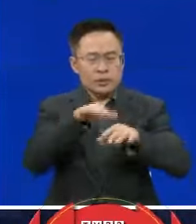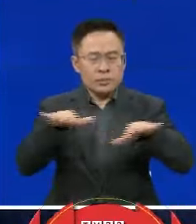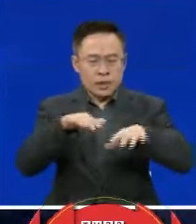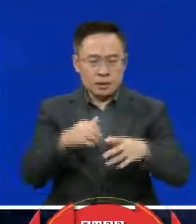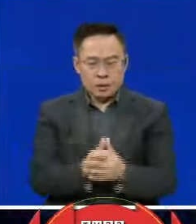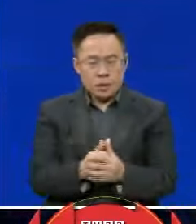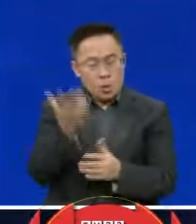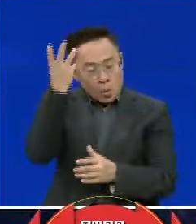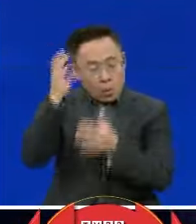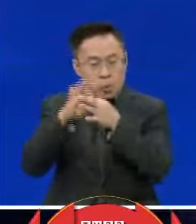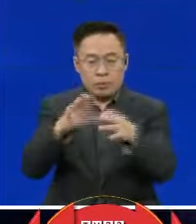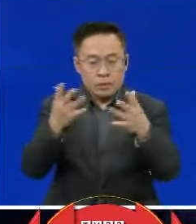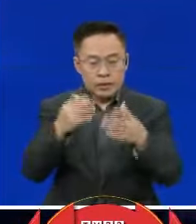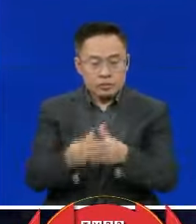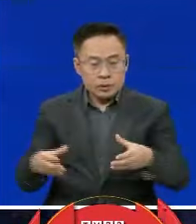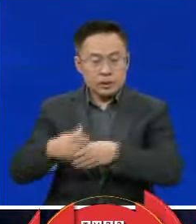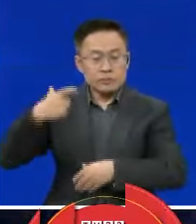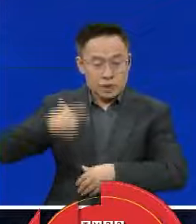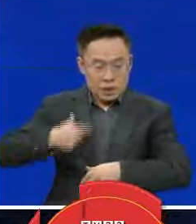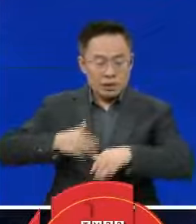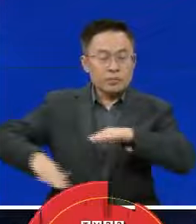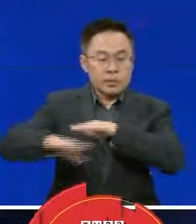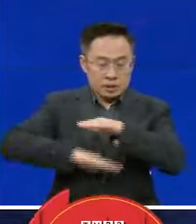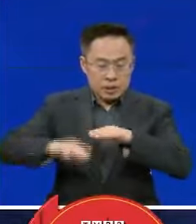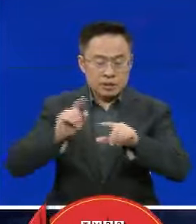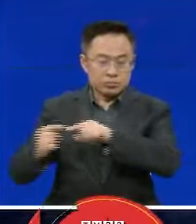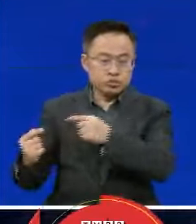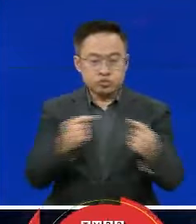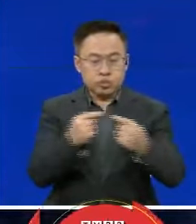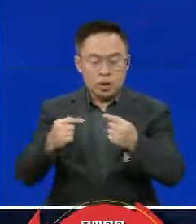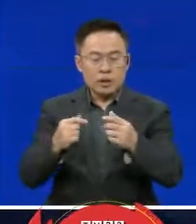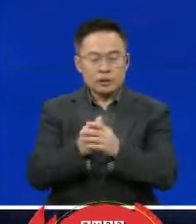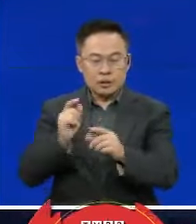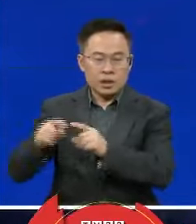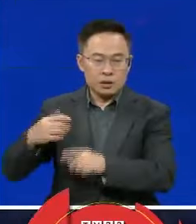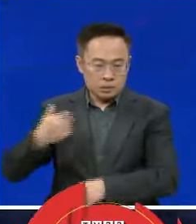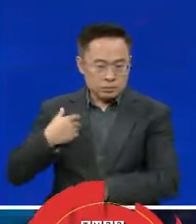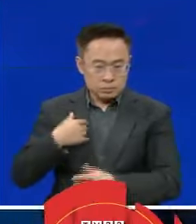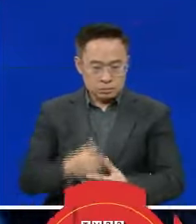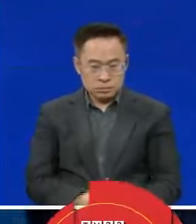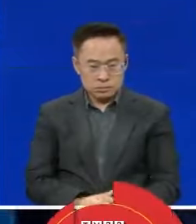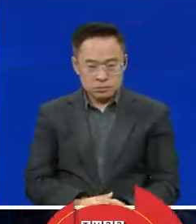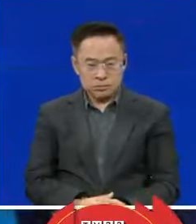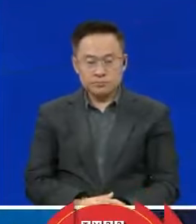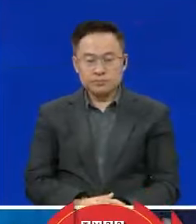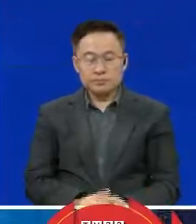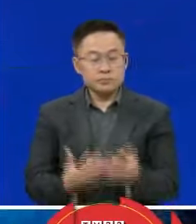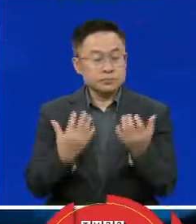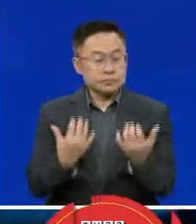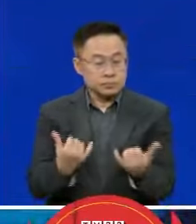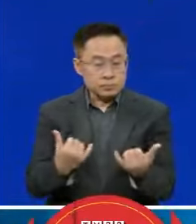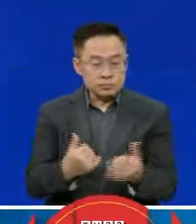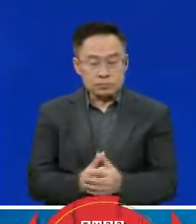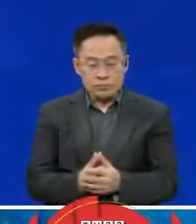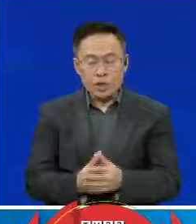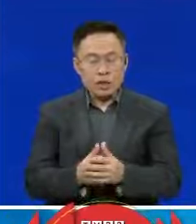อะไรส่วนทีมทนายความก็มีหลักที่มั่นคงในการต่อสู้คดีพอถามบอกว่าแล้ววันนี้ล่ะคะวันนี้มีโอกาสได้คุยกับบิ๊กโ